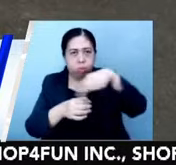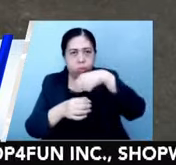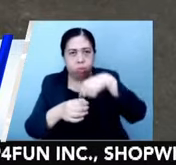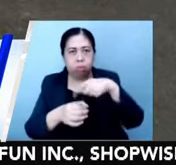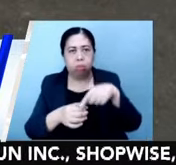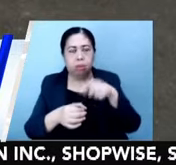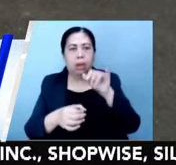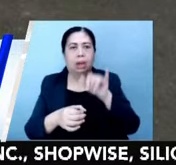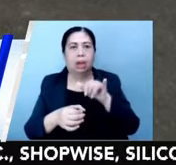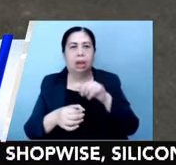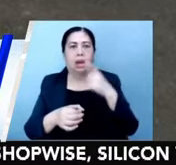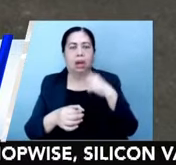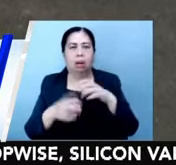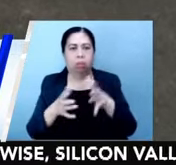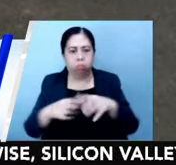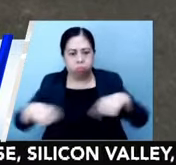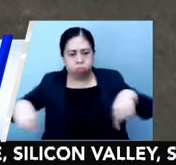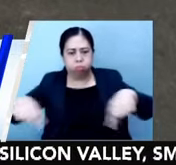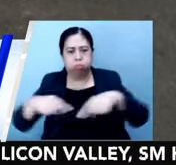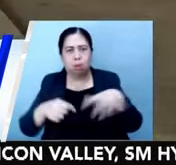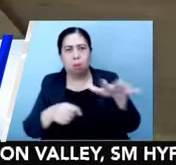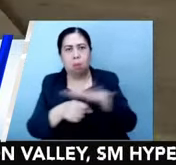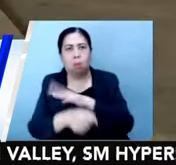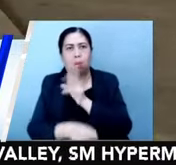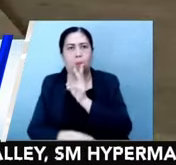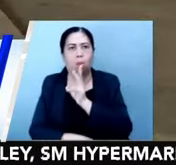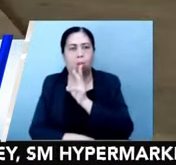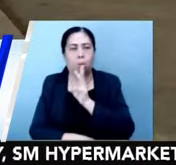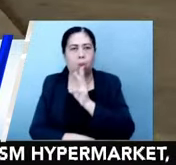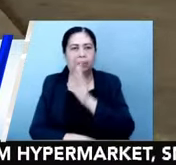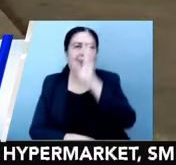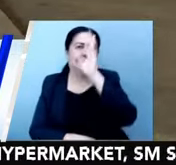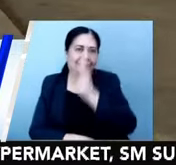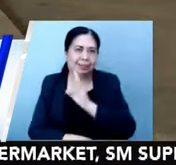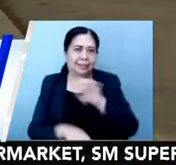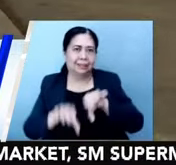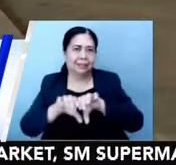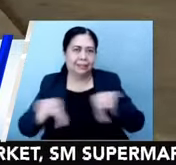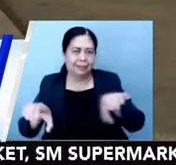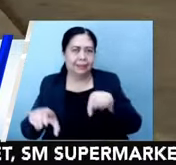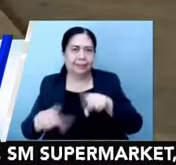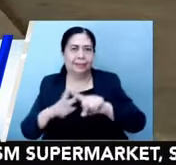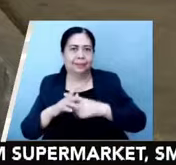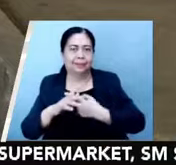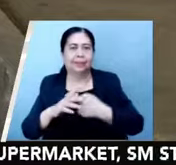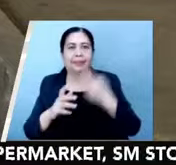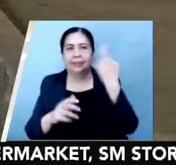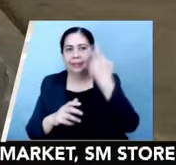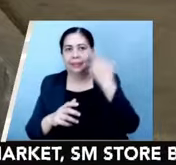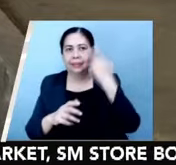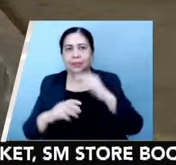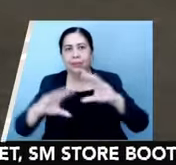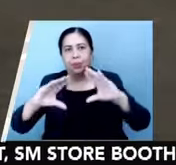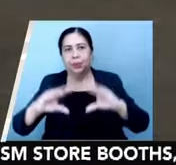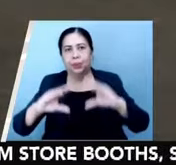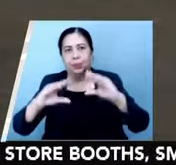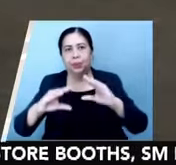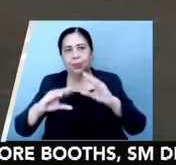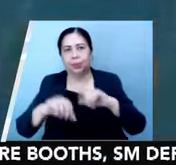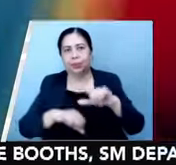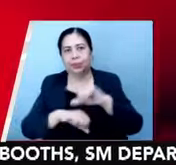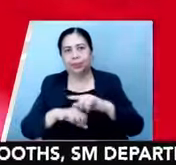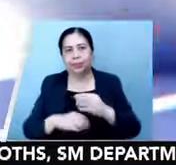lawa ng mapuno ng tubig. Nasirang tubo ng Maynilad ang naging sanhiraw ng paglambot ng lupa.